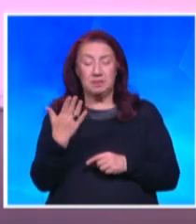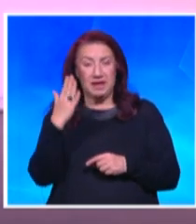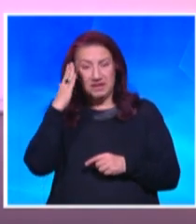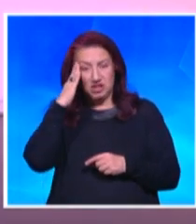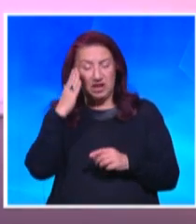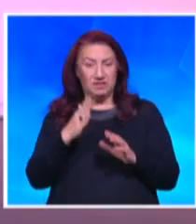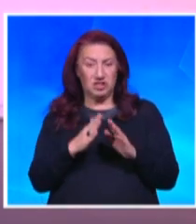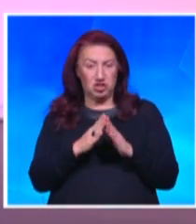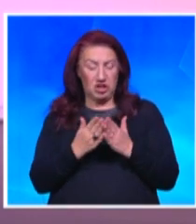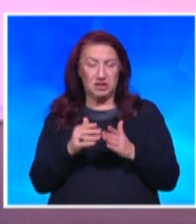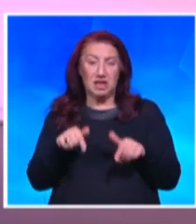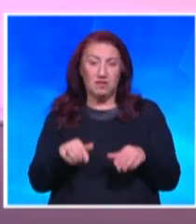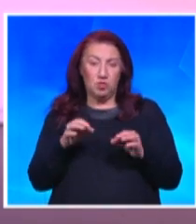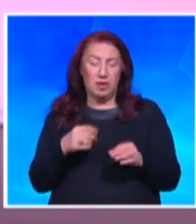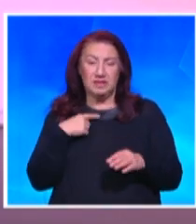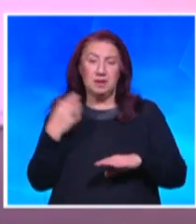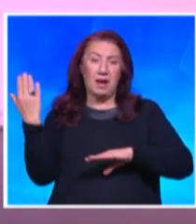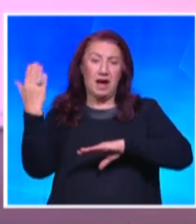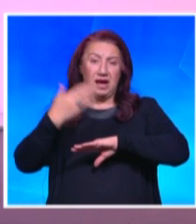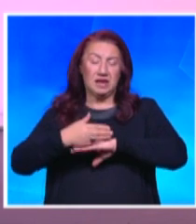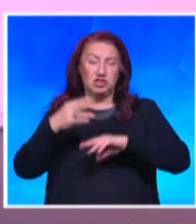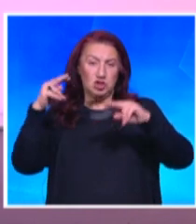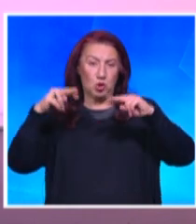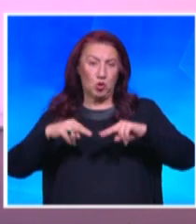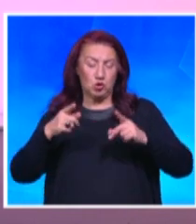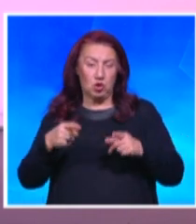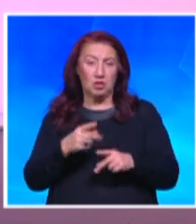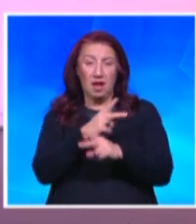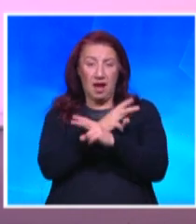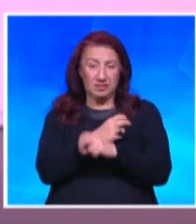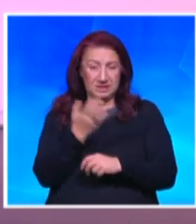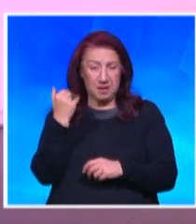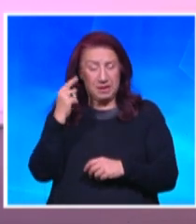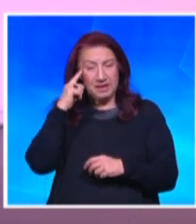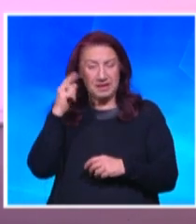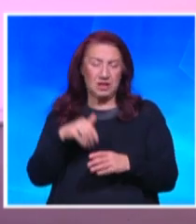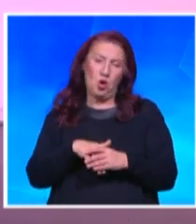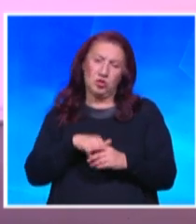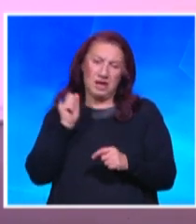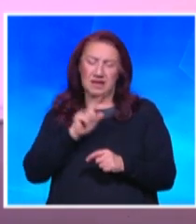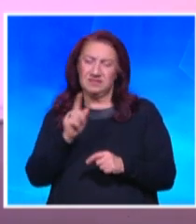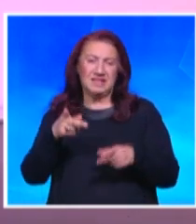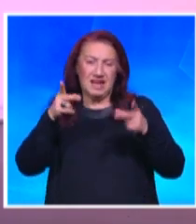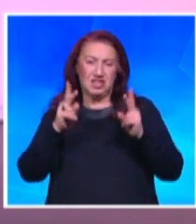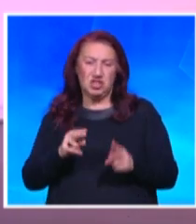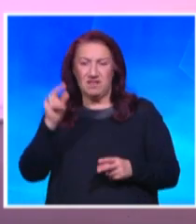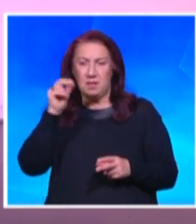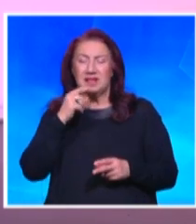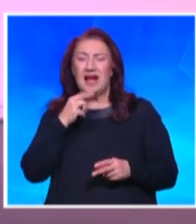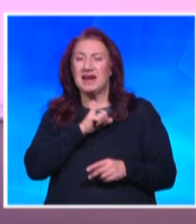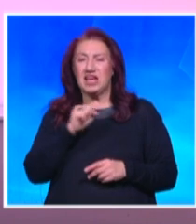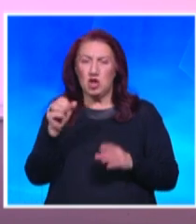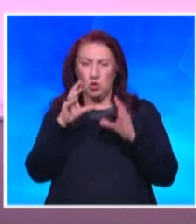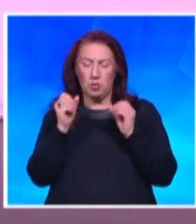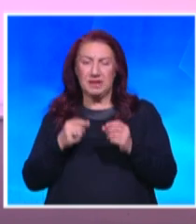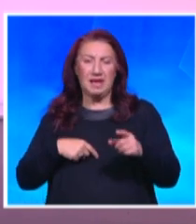с граничен контрол по сухопътните си граници. Австрия, която преди няколко дни отказа да даде зелена светлина за България и Румъния